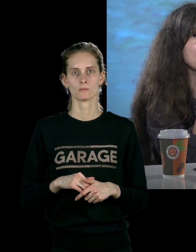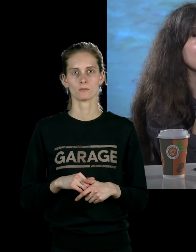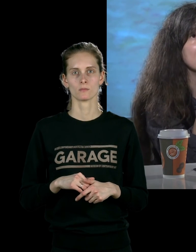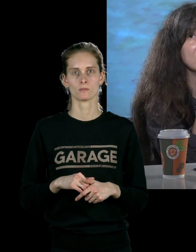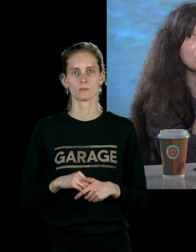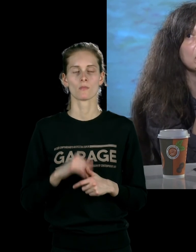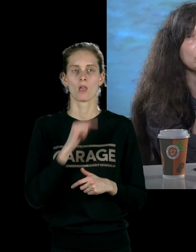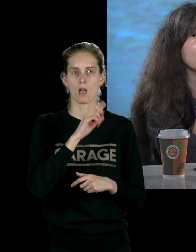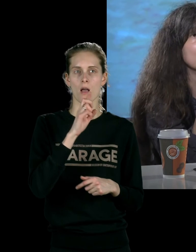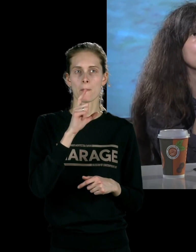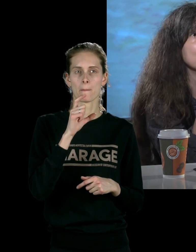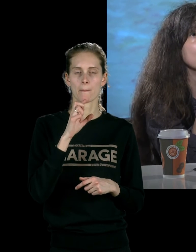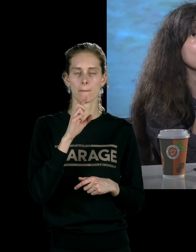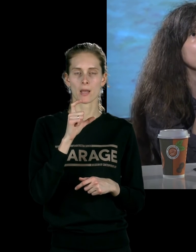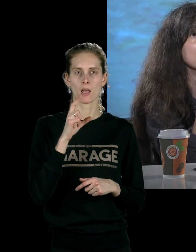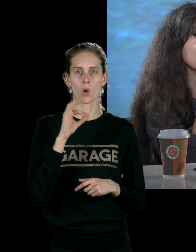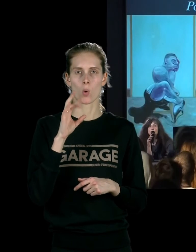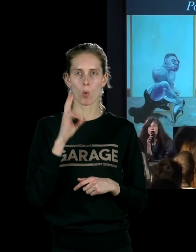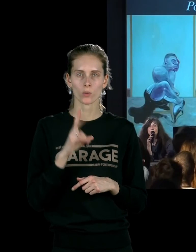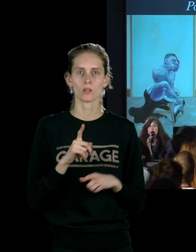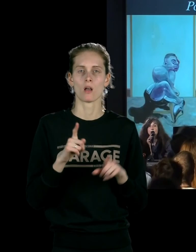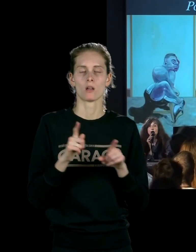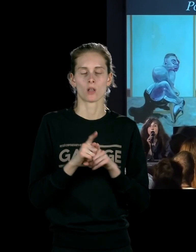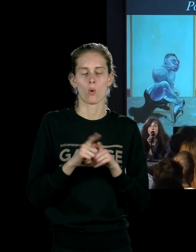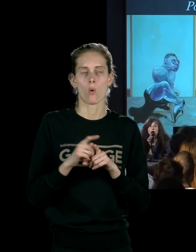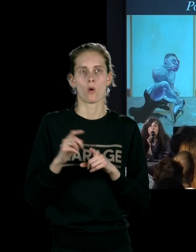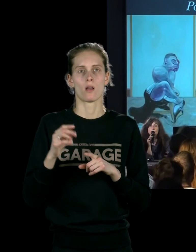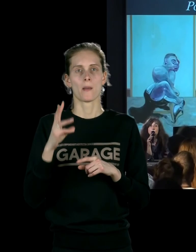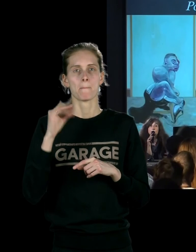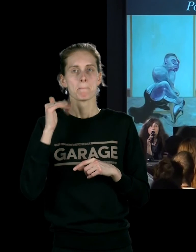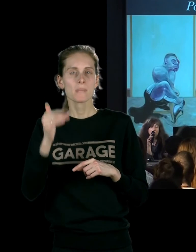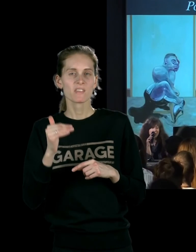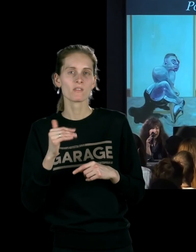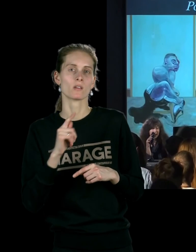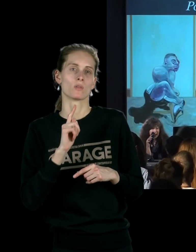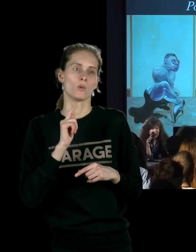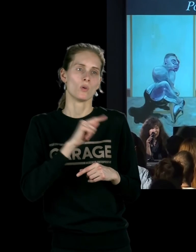у Бекона, когда, например, просто как источник мифологических образов, как источник вот этих образов